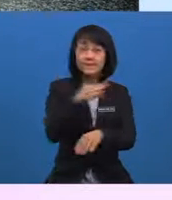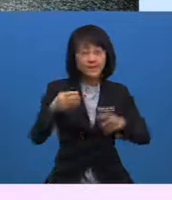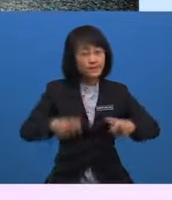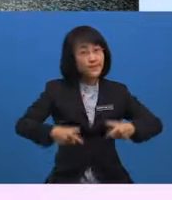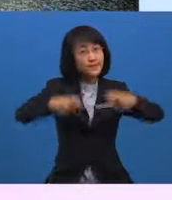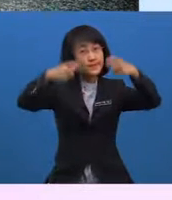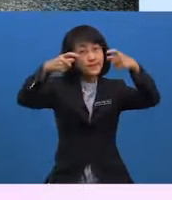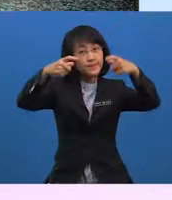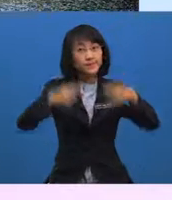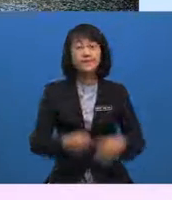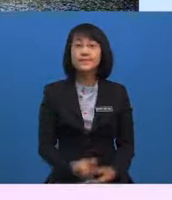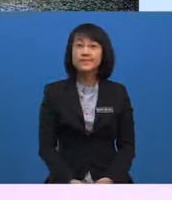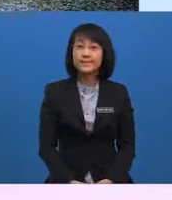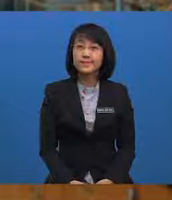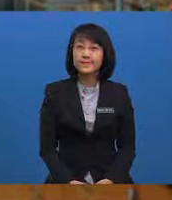batang?